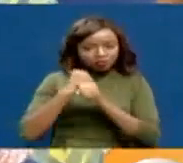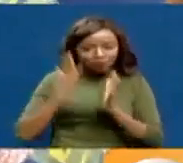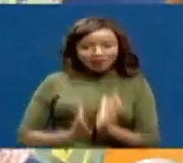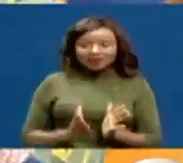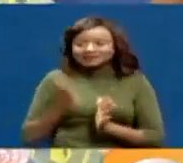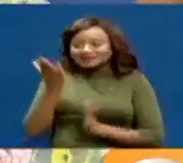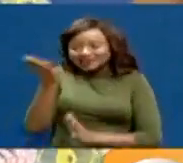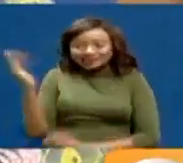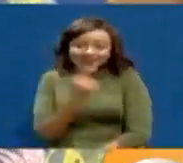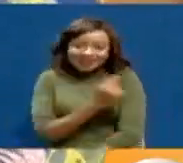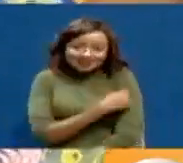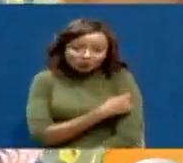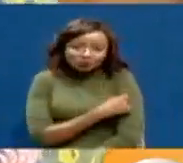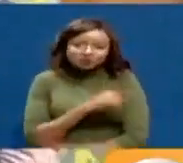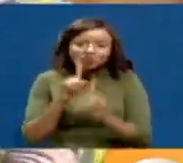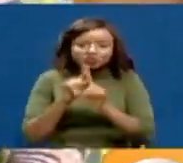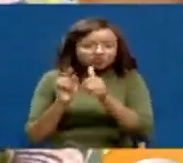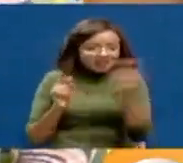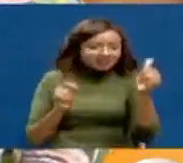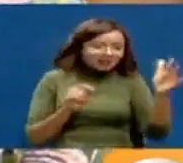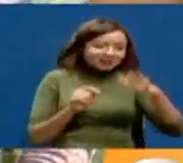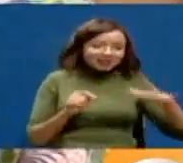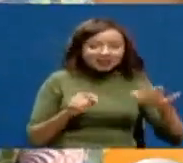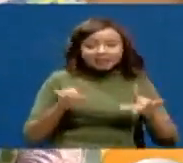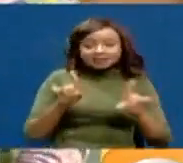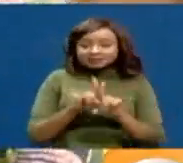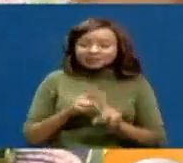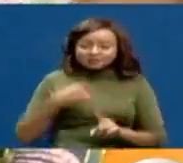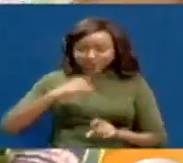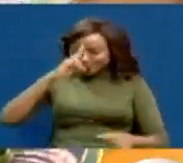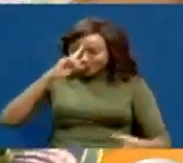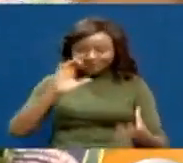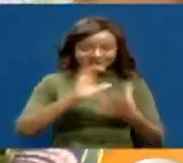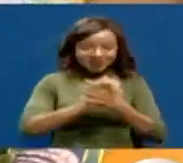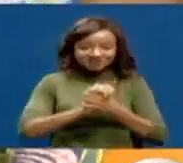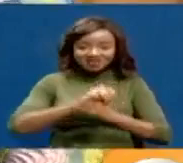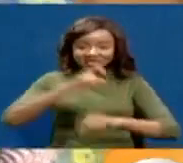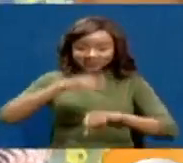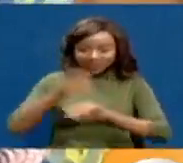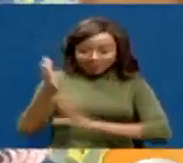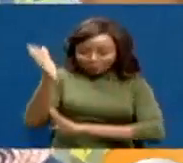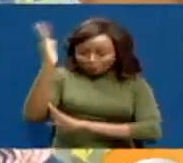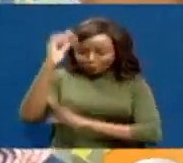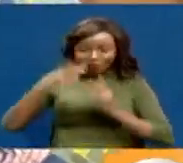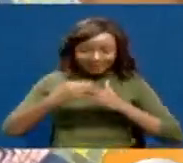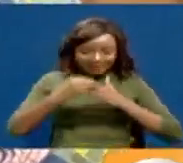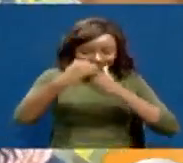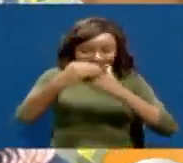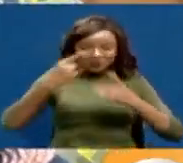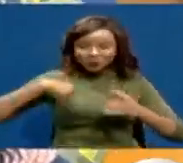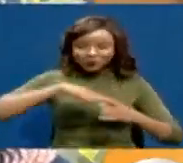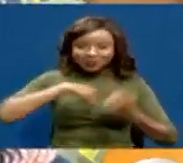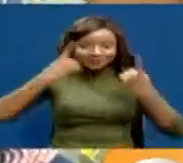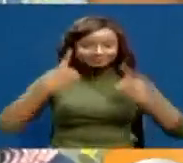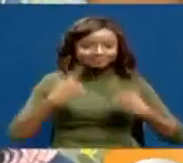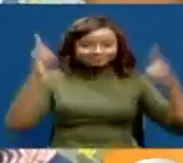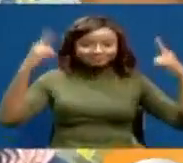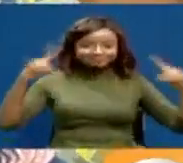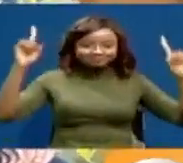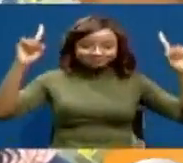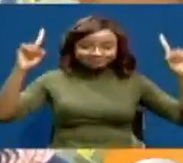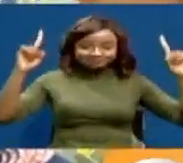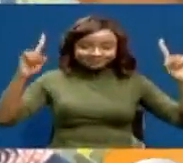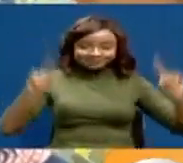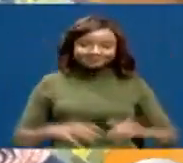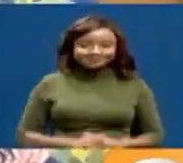katika mahospitali na kwingine. Na mimi sina shaka tukiongozwa na Mwenyezi Mungu tutapata